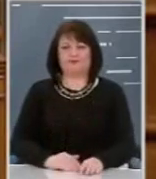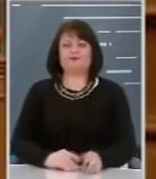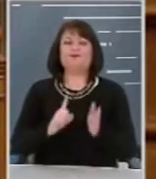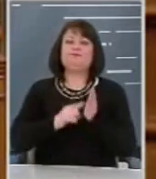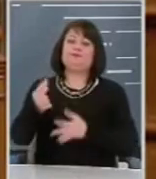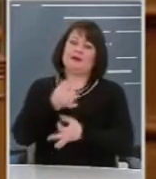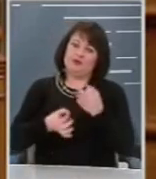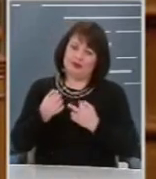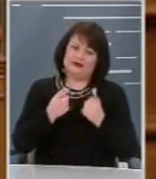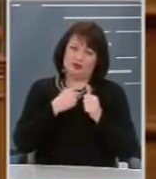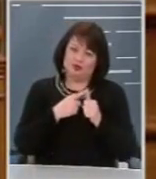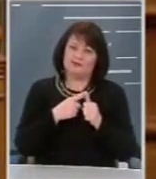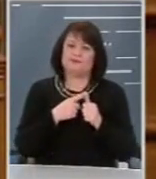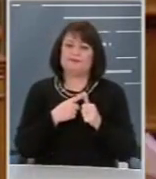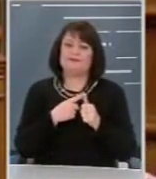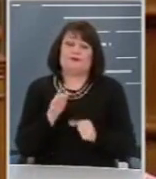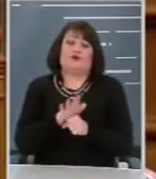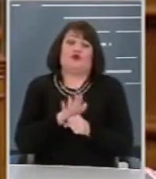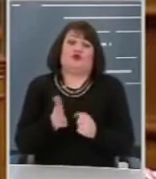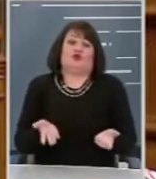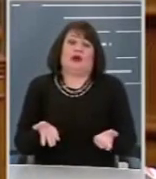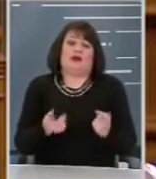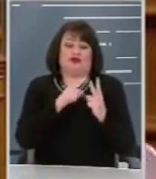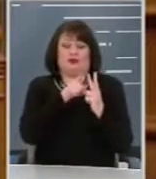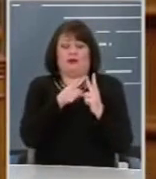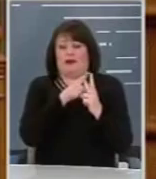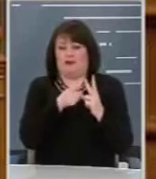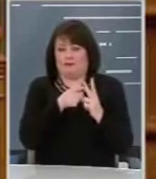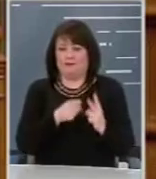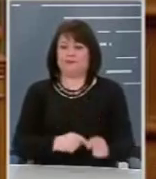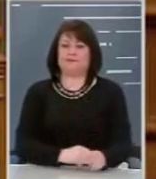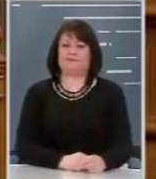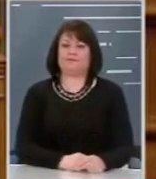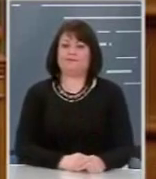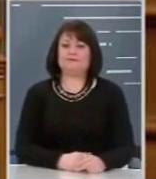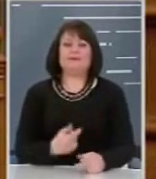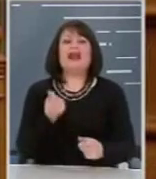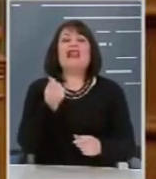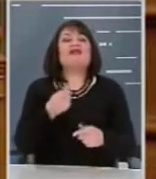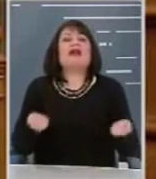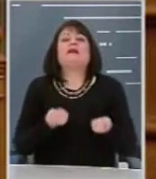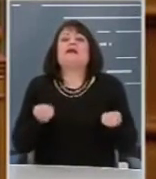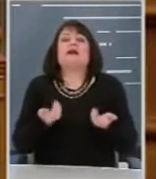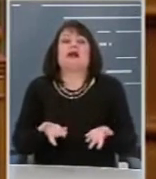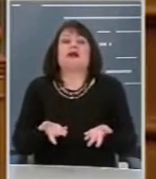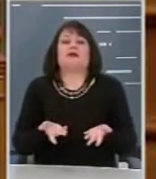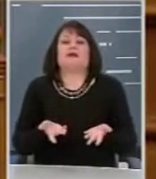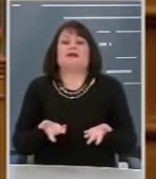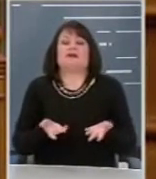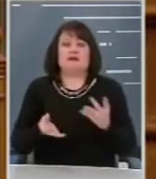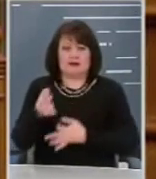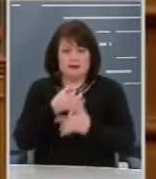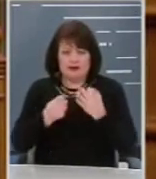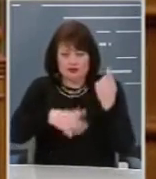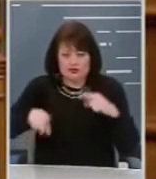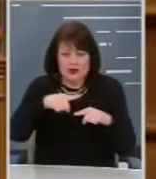πείτε κάτι. Πρώτον, τουλάχιστον αυτά τα δύο που θα σας πω. Τι τα κάνατε όλα αυτά τα λεφτά? Να δώσετε μια εξήγηση στον